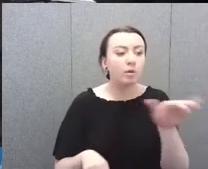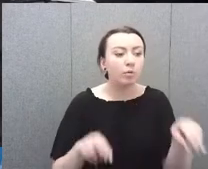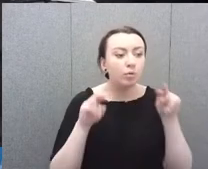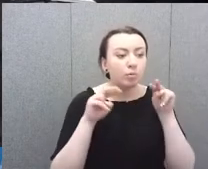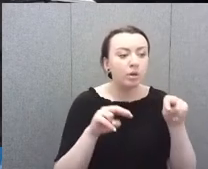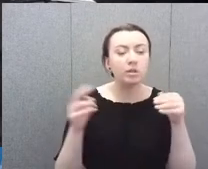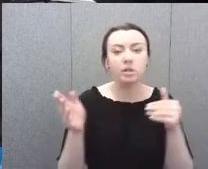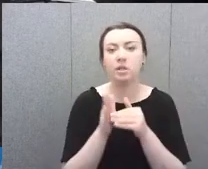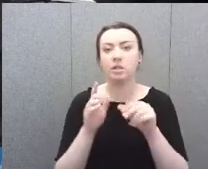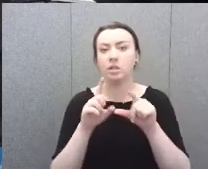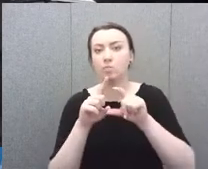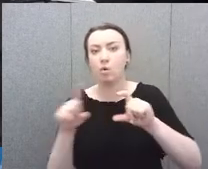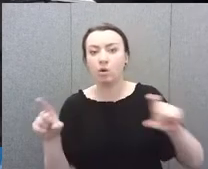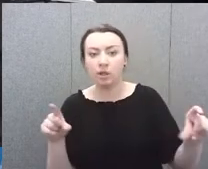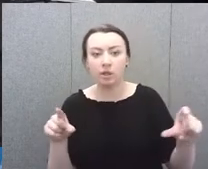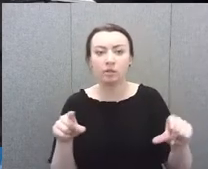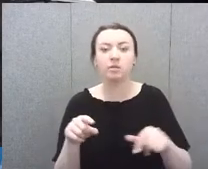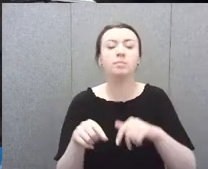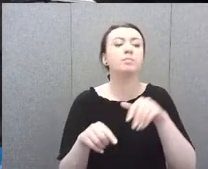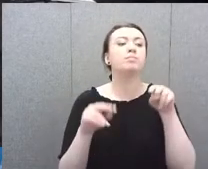воспитания детей.